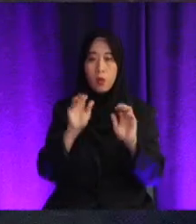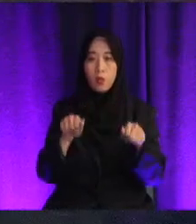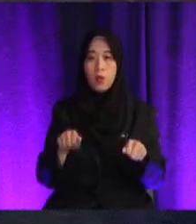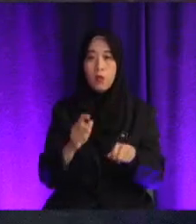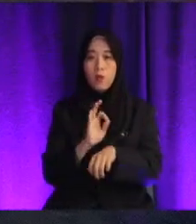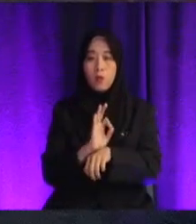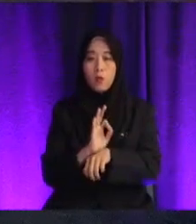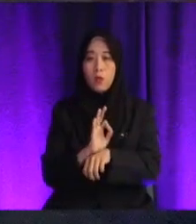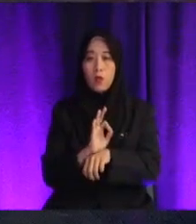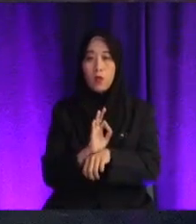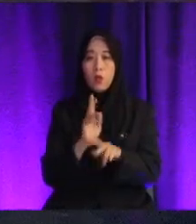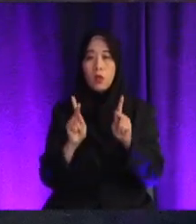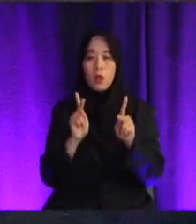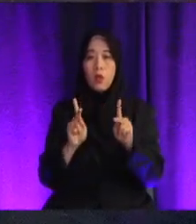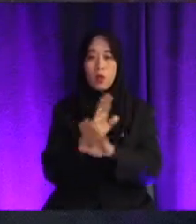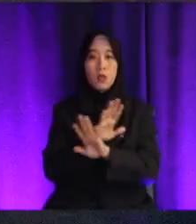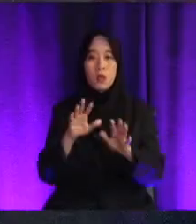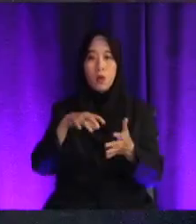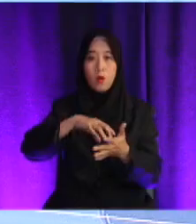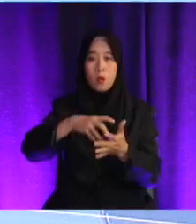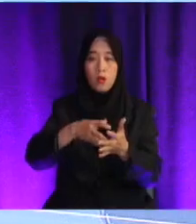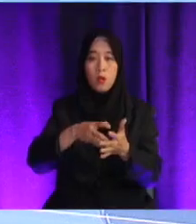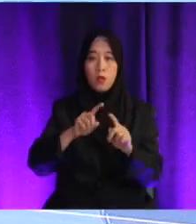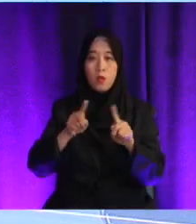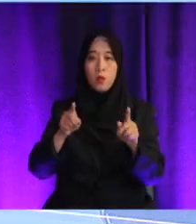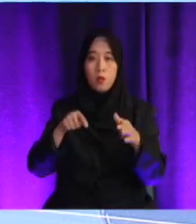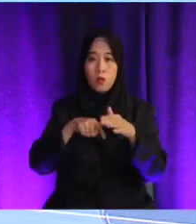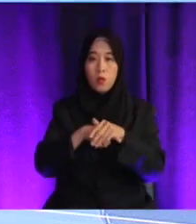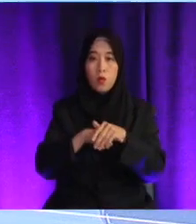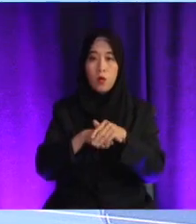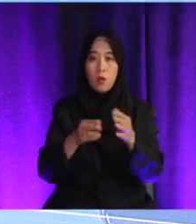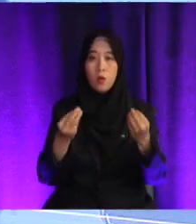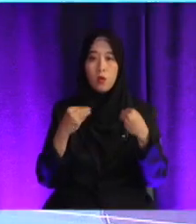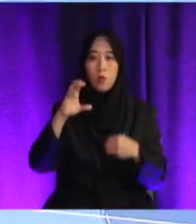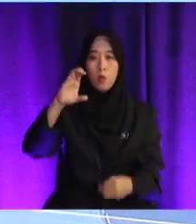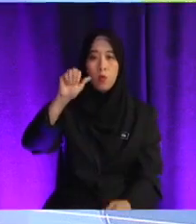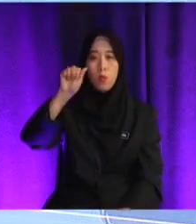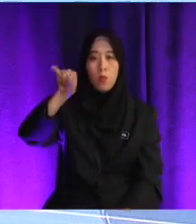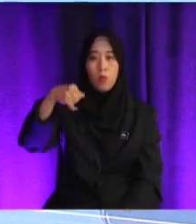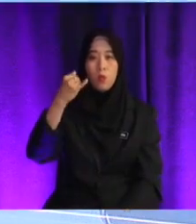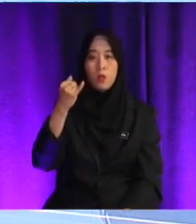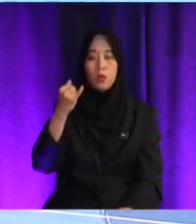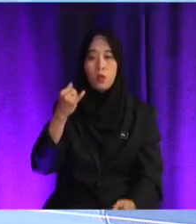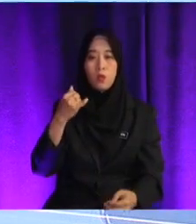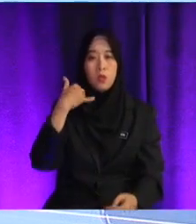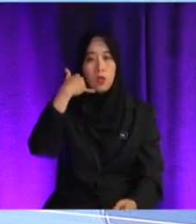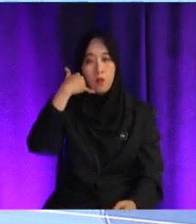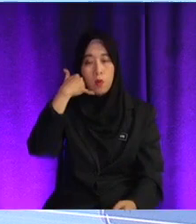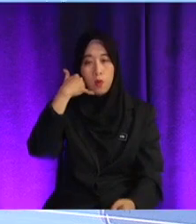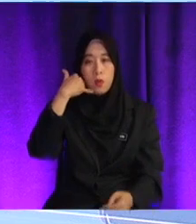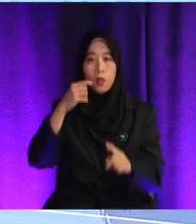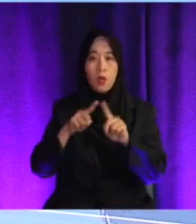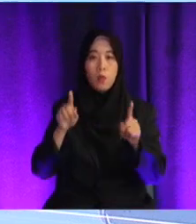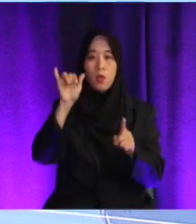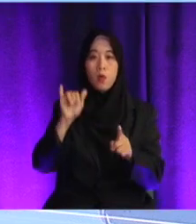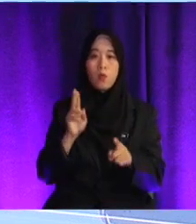cikgu, contohnya tidak rosak. Dia cucuk kan? Dia cucuk, dia nak charge dia punya telefon bimbit dan sebagainya. Tapi dia tak charge pun. Tapi yang